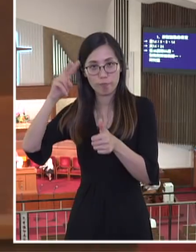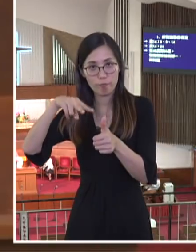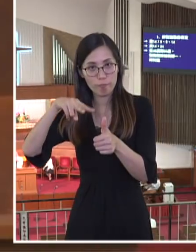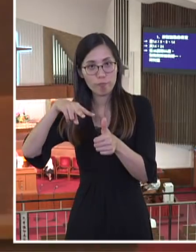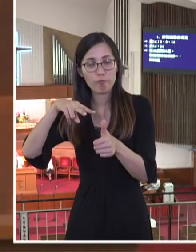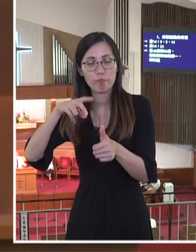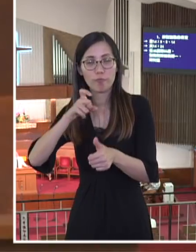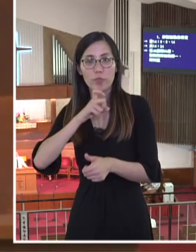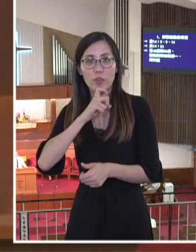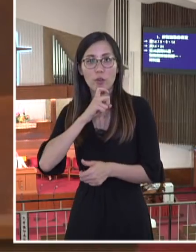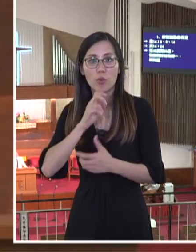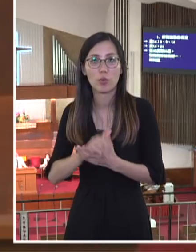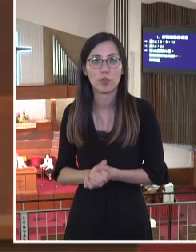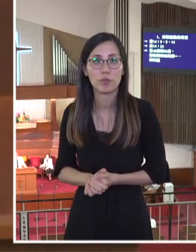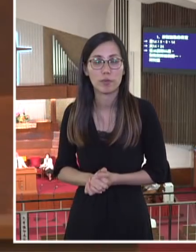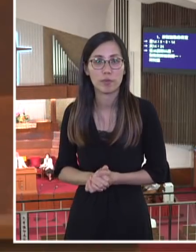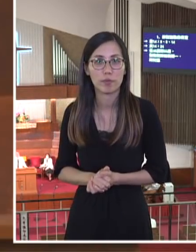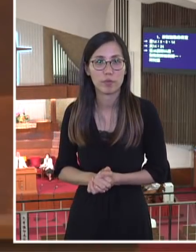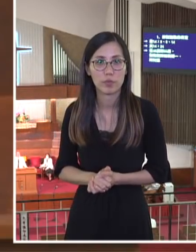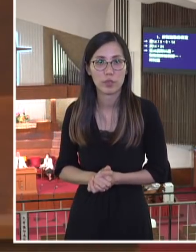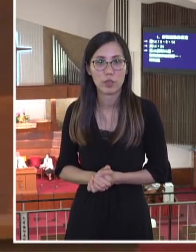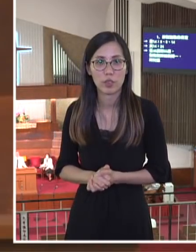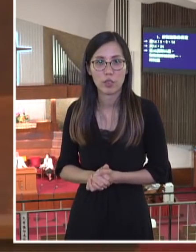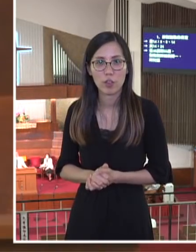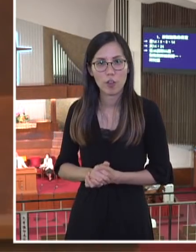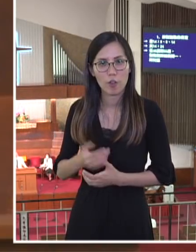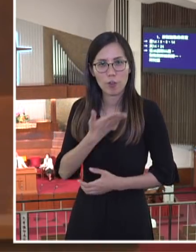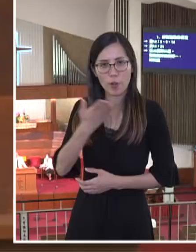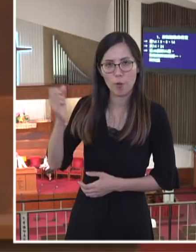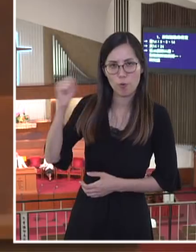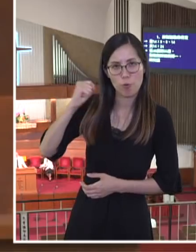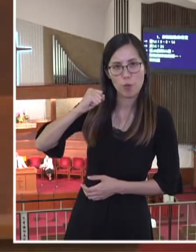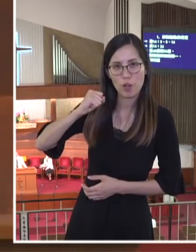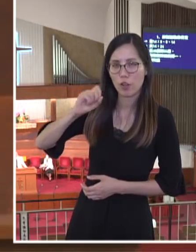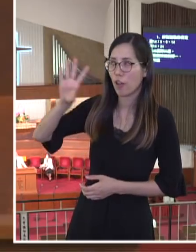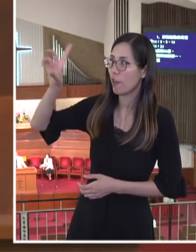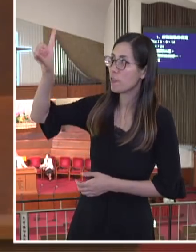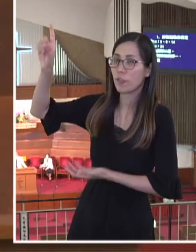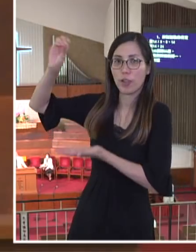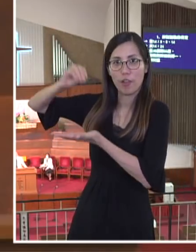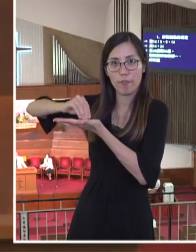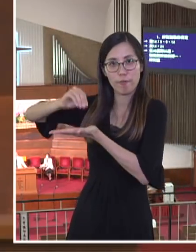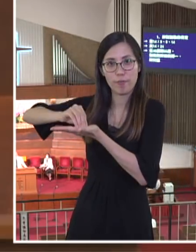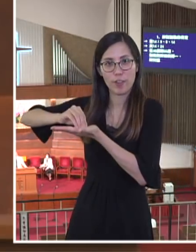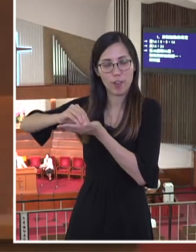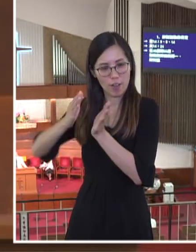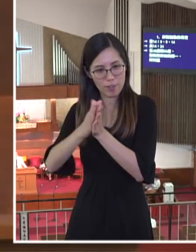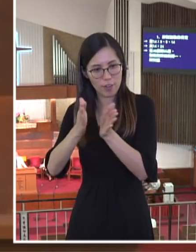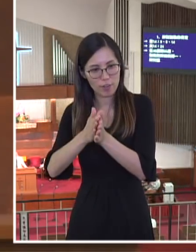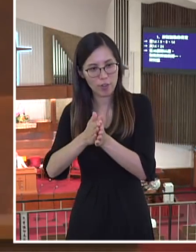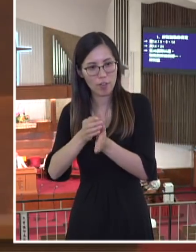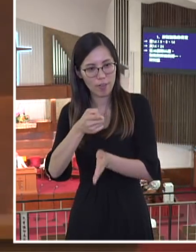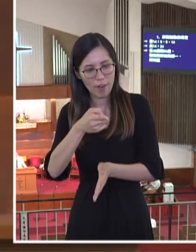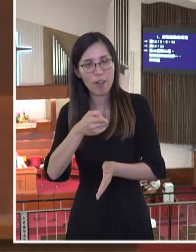神对我们的这一份的肯定，就好像加勒 在神面前，神肯定他，